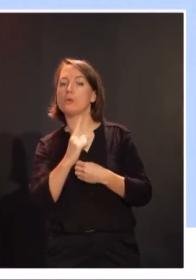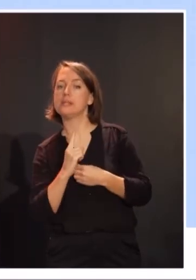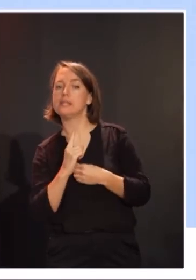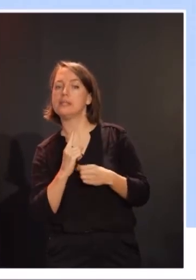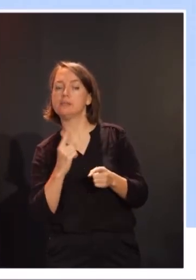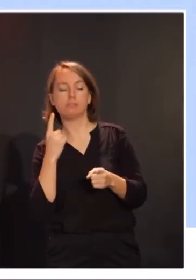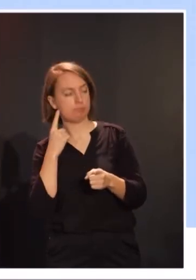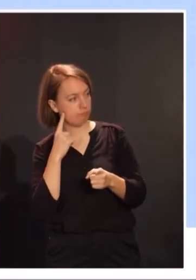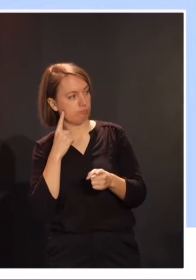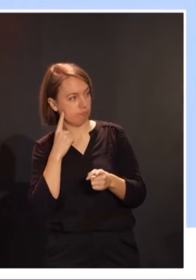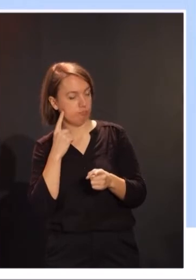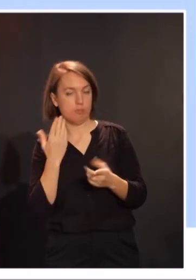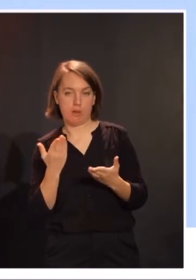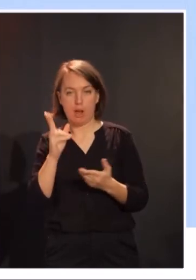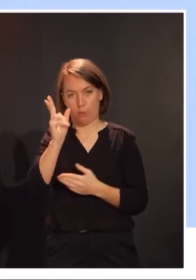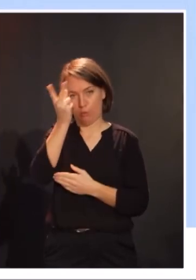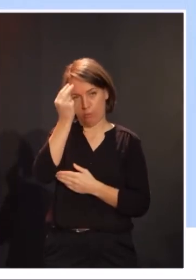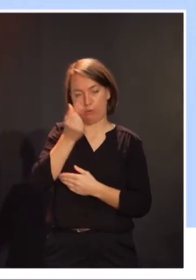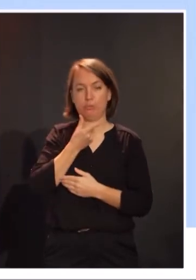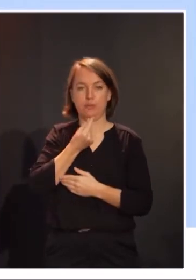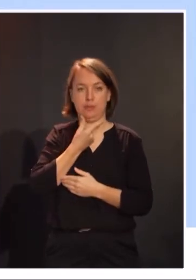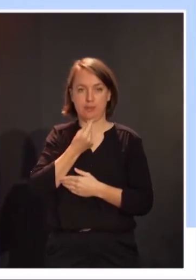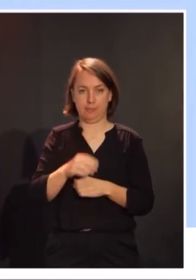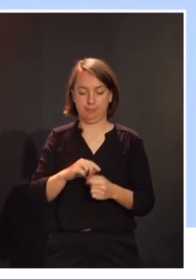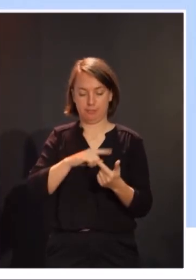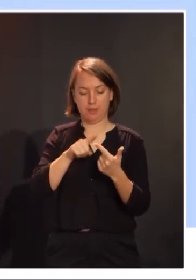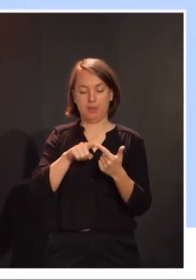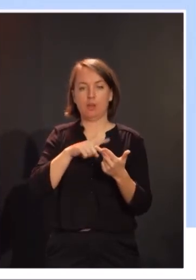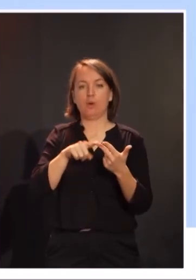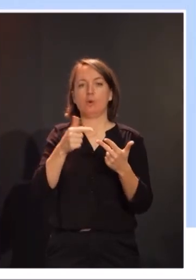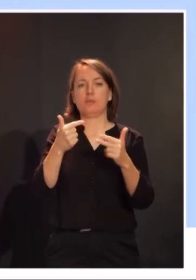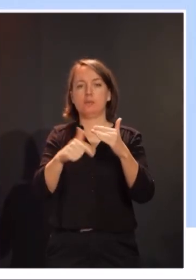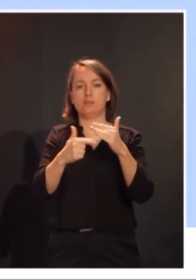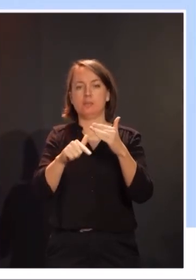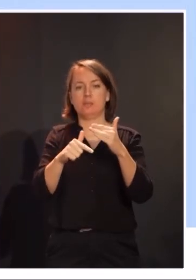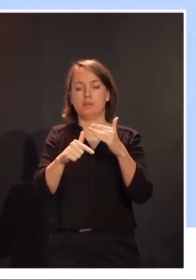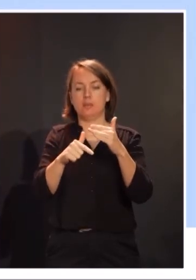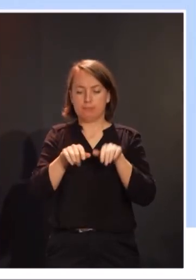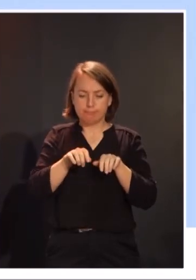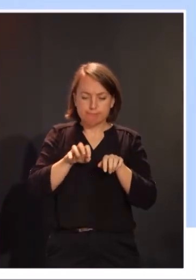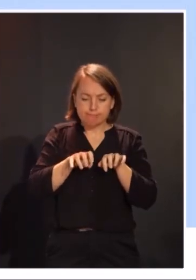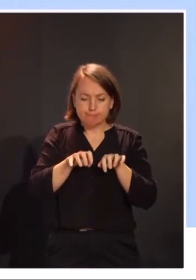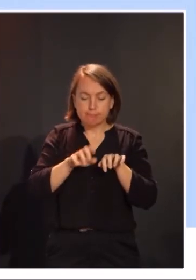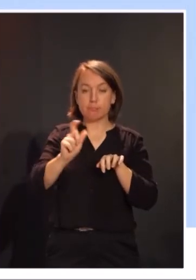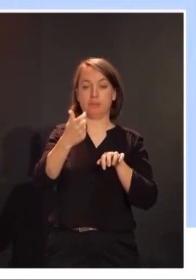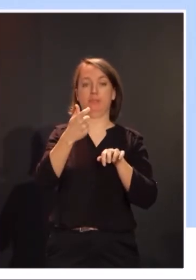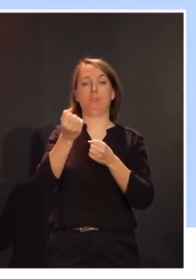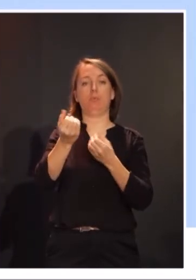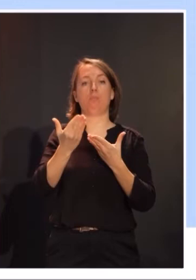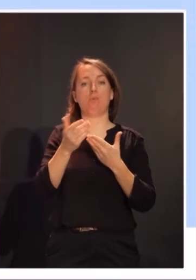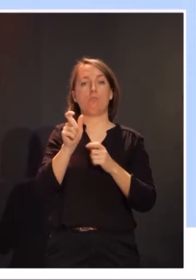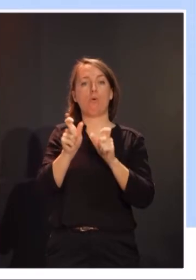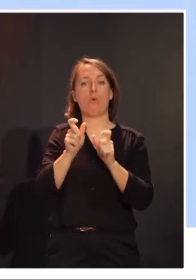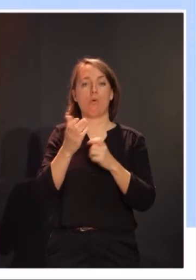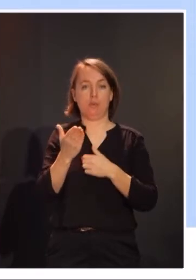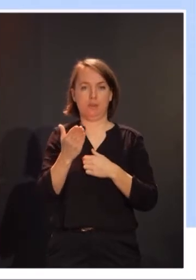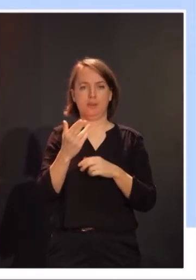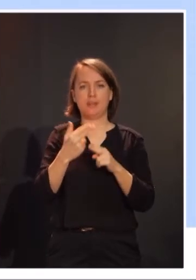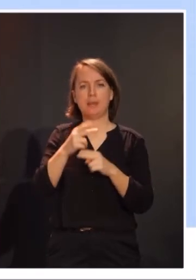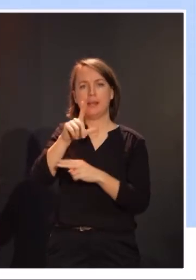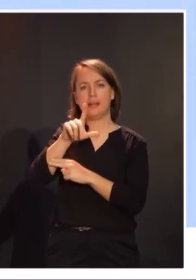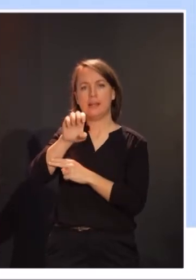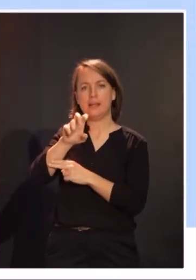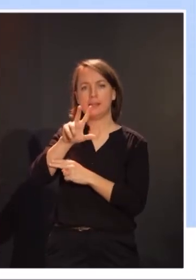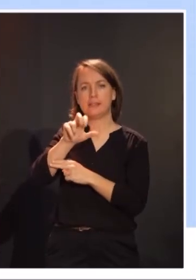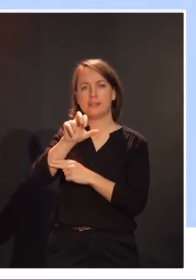Elle va aussi pouvoir utiliser le prédicteur phonétique Lexibar qui vous a été présenté tout à l'heure, parce que l'avantage de ce logiciel, c'est qu'il